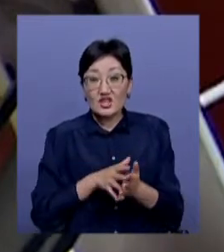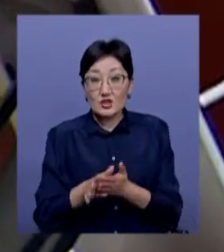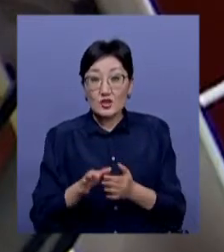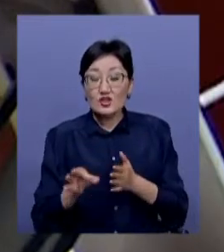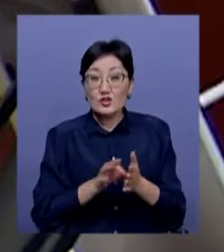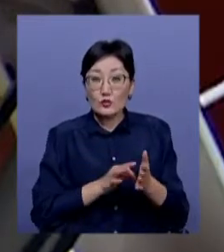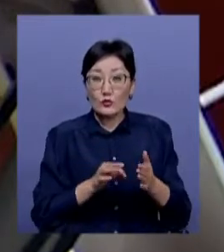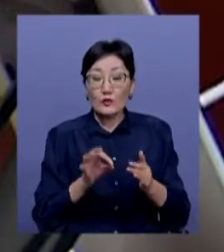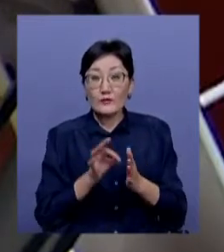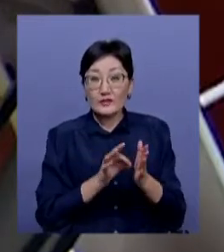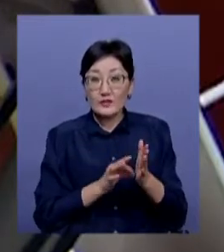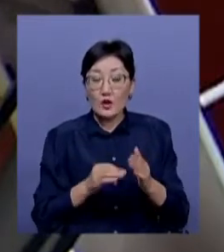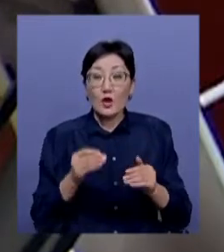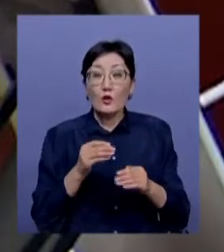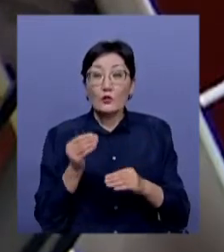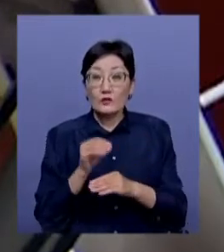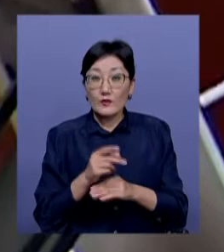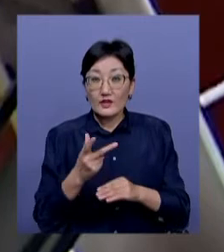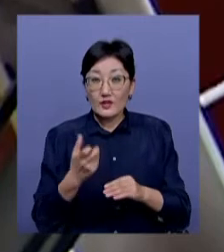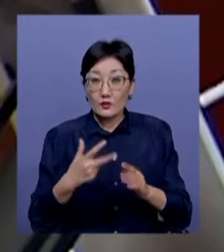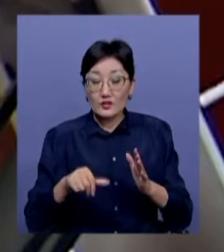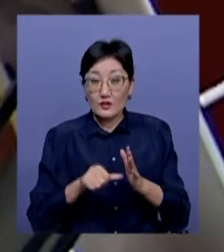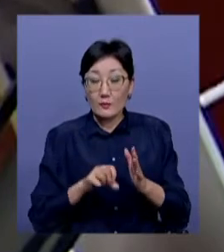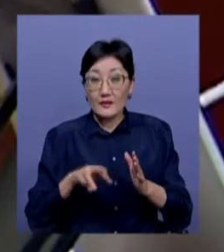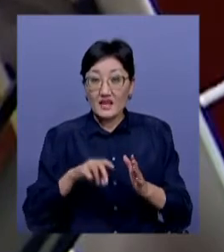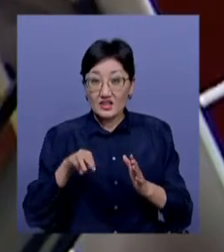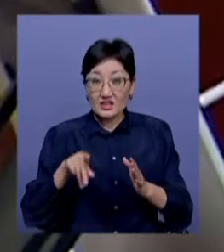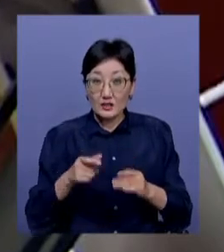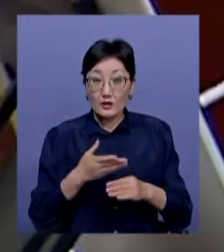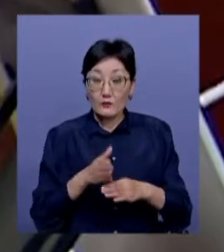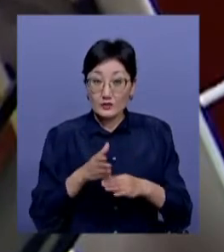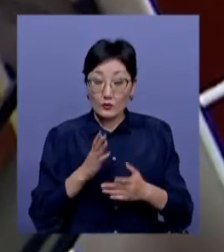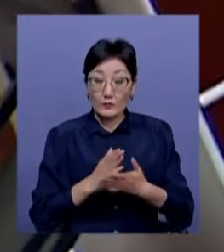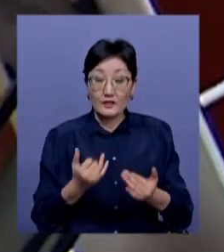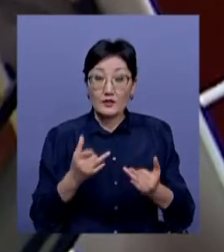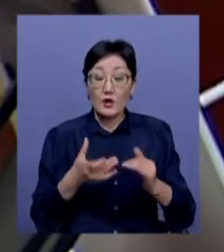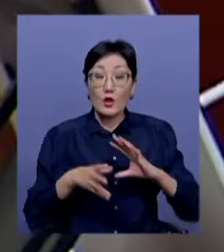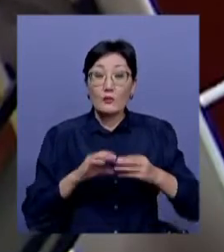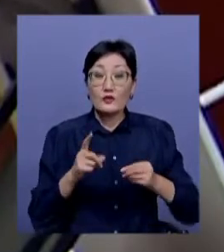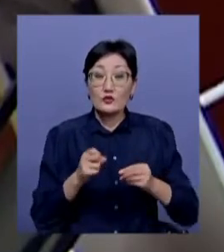мақсаттарға үкімет резервінен қосымша 236 миллиард теңге бөлінген. Қазіргі таңда бар